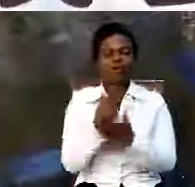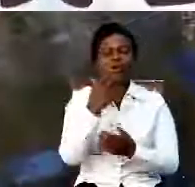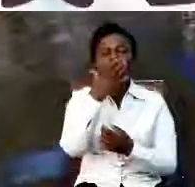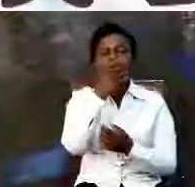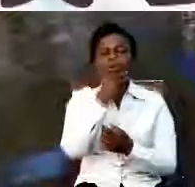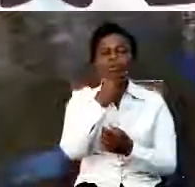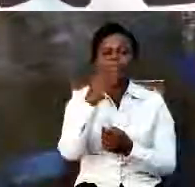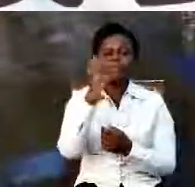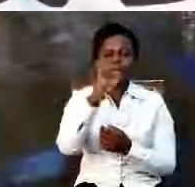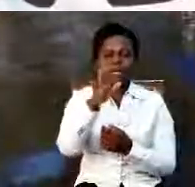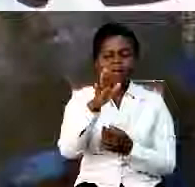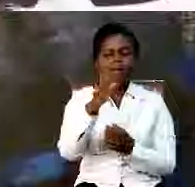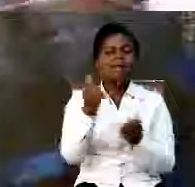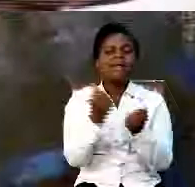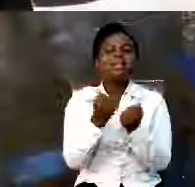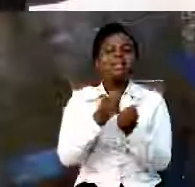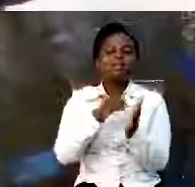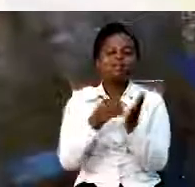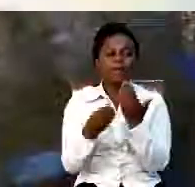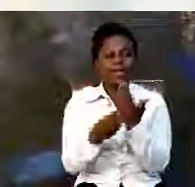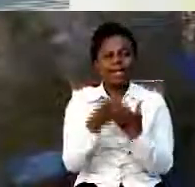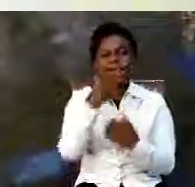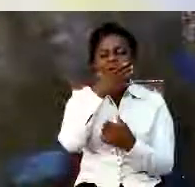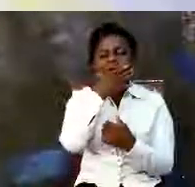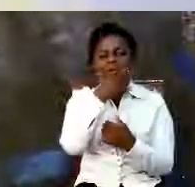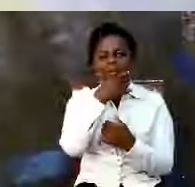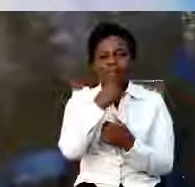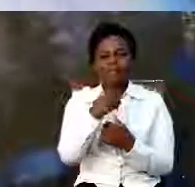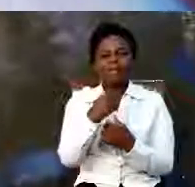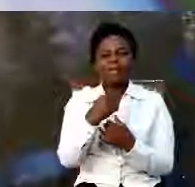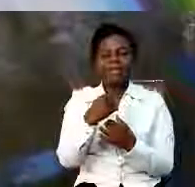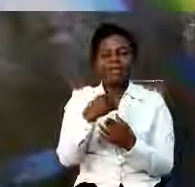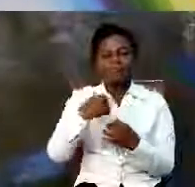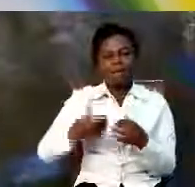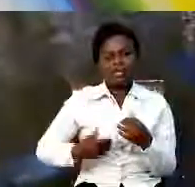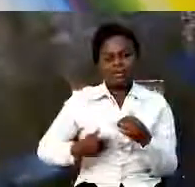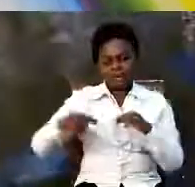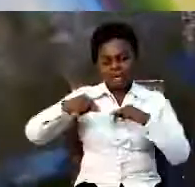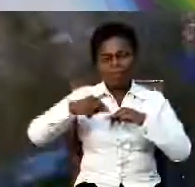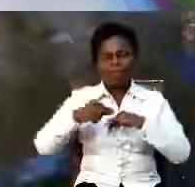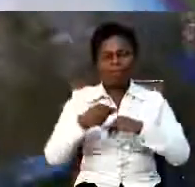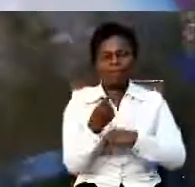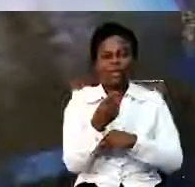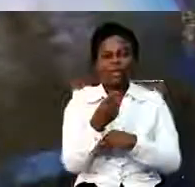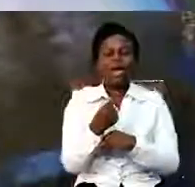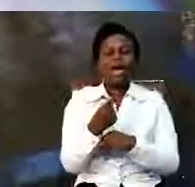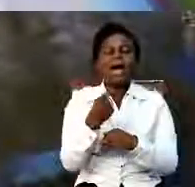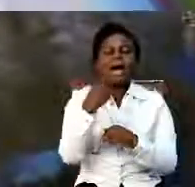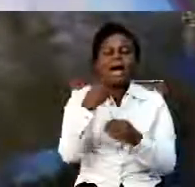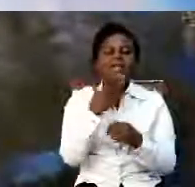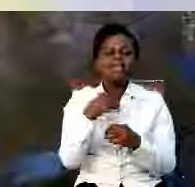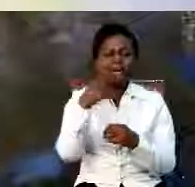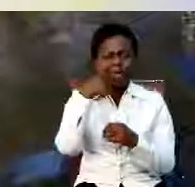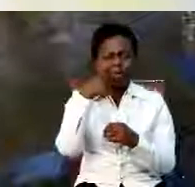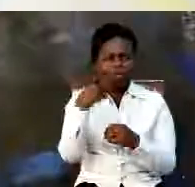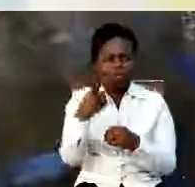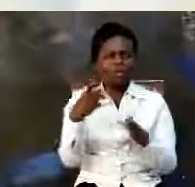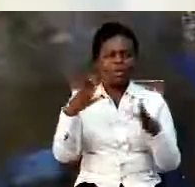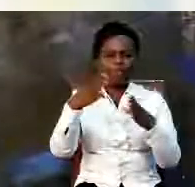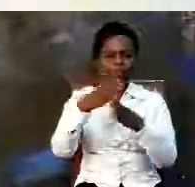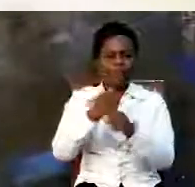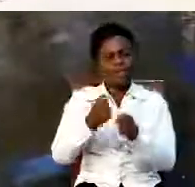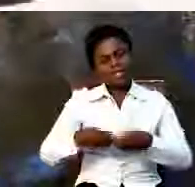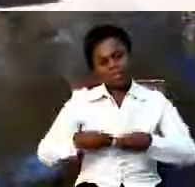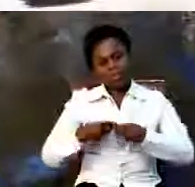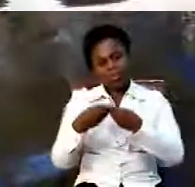zao? Ni kitu gani ambacho mwanamume anapoolewa anataka kuona, anataka kupata, anataka